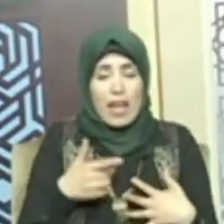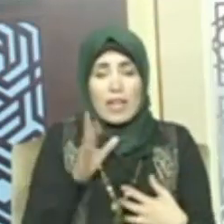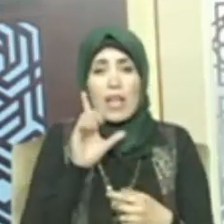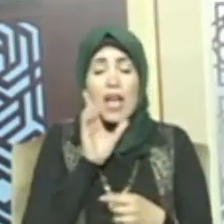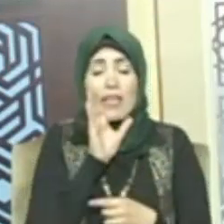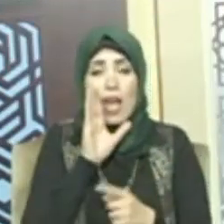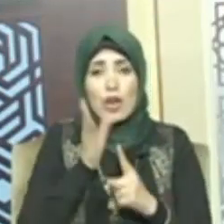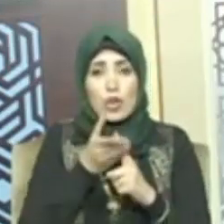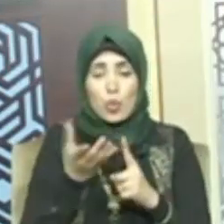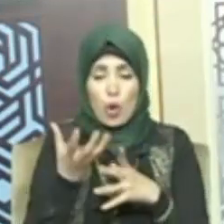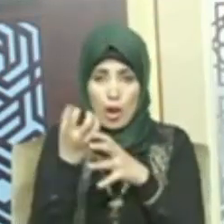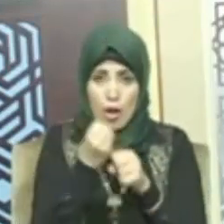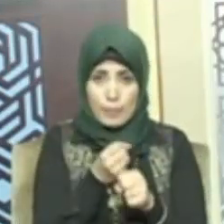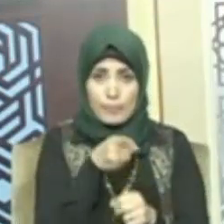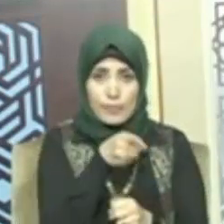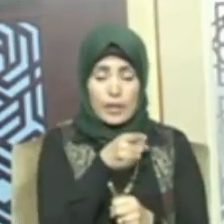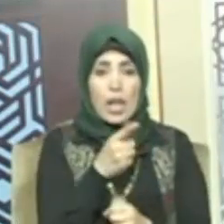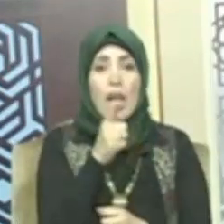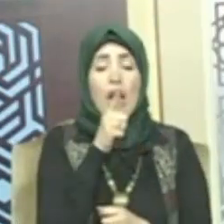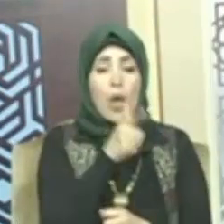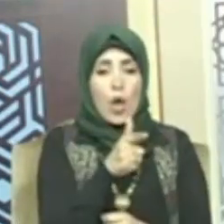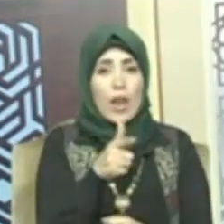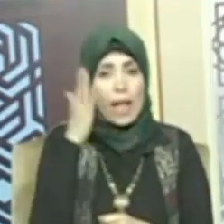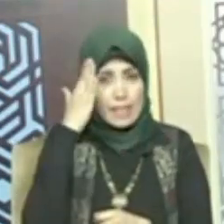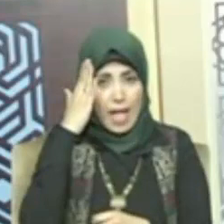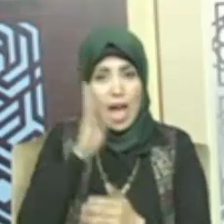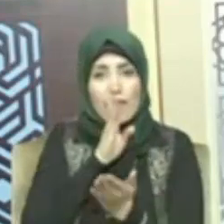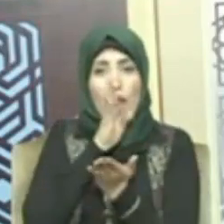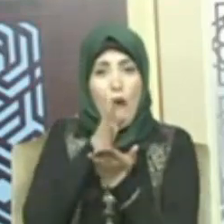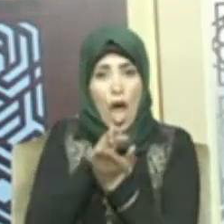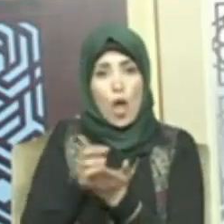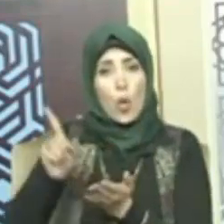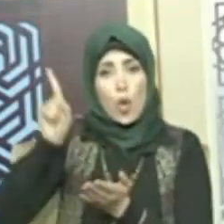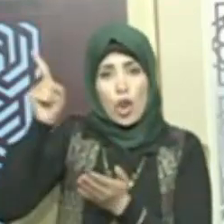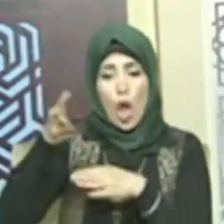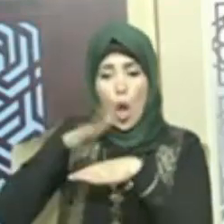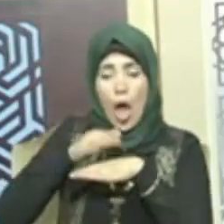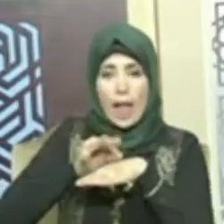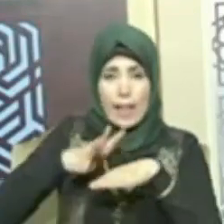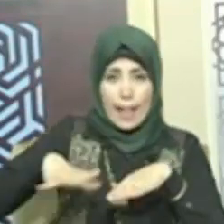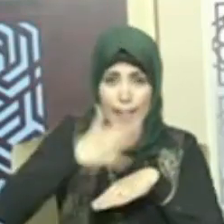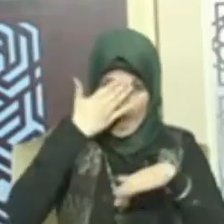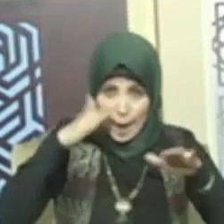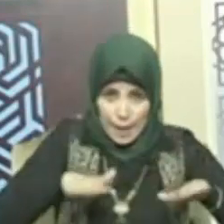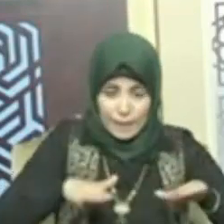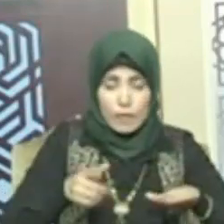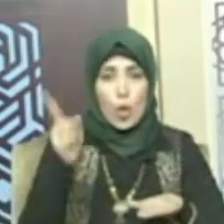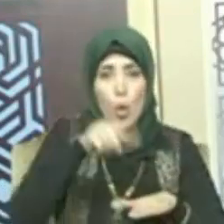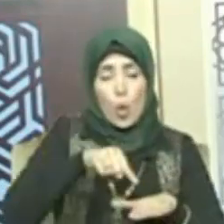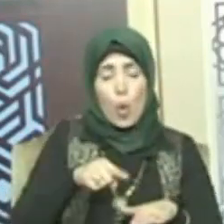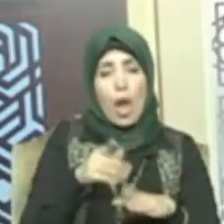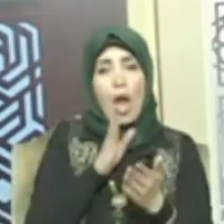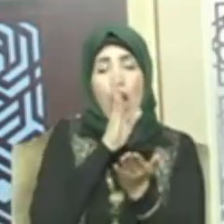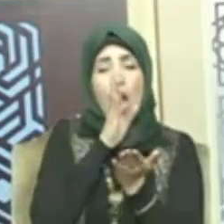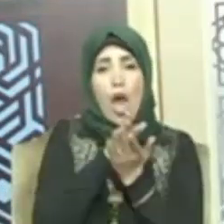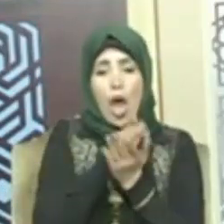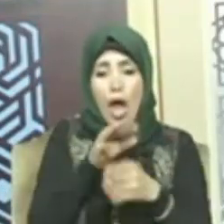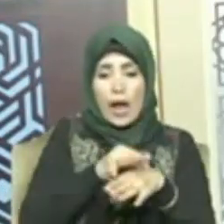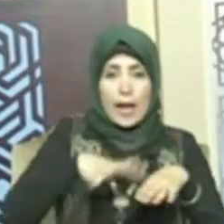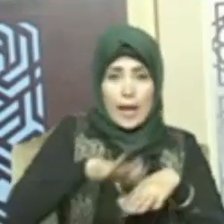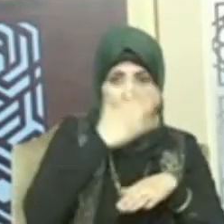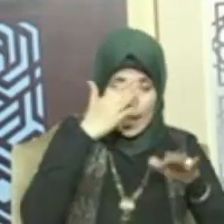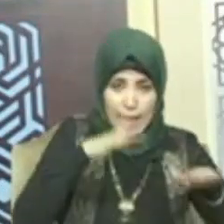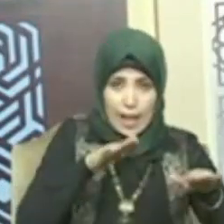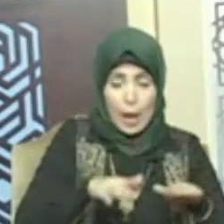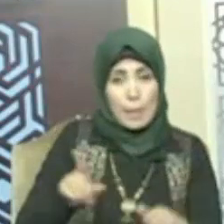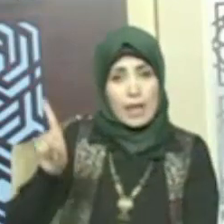ما حق الله على العباد وما حق العباد على الله؟ قلت: